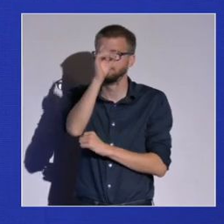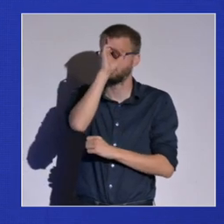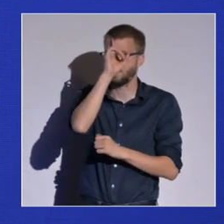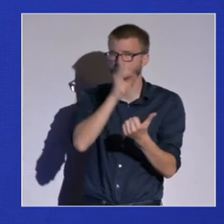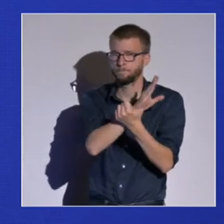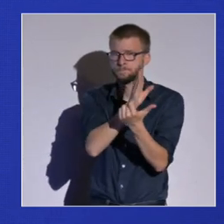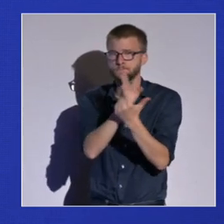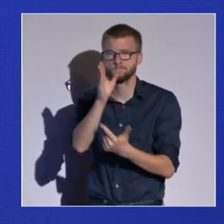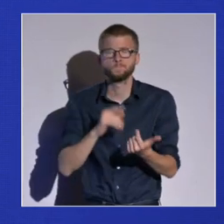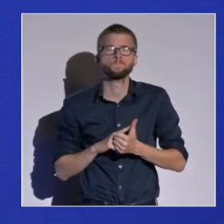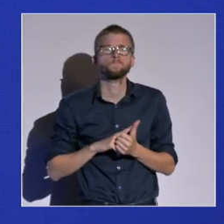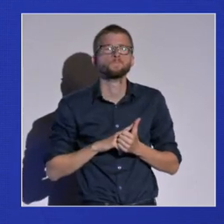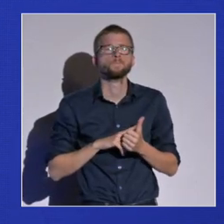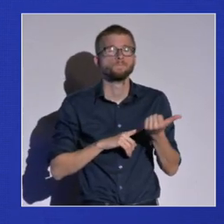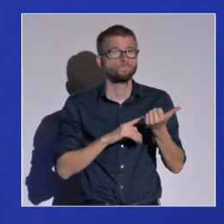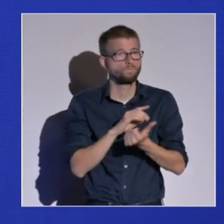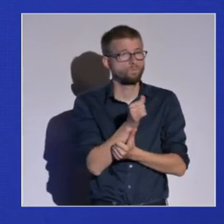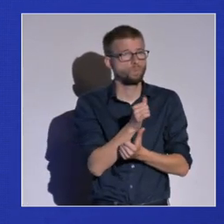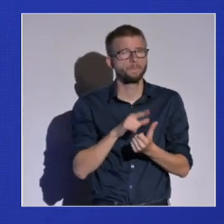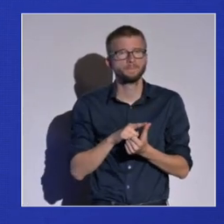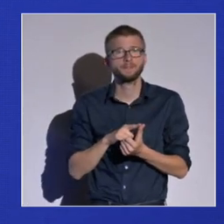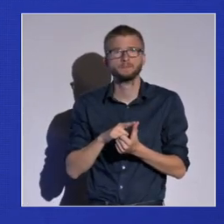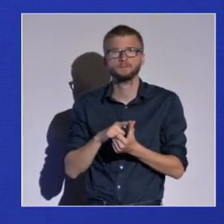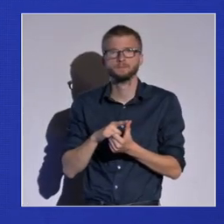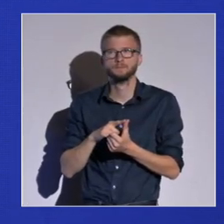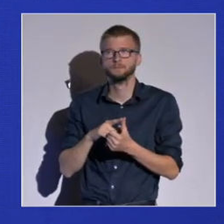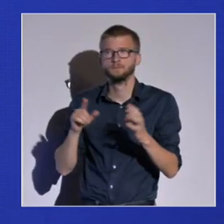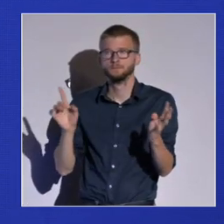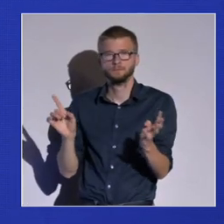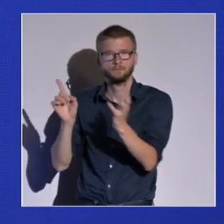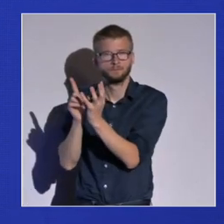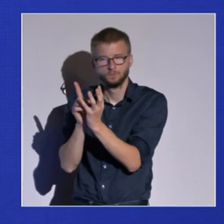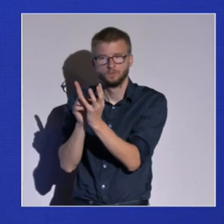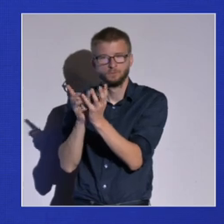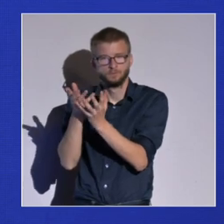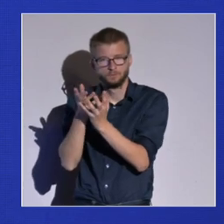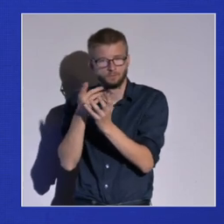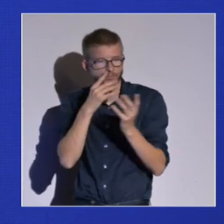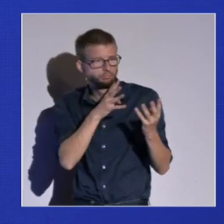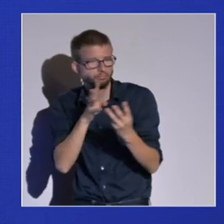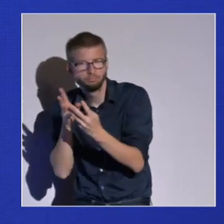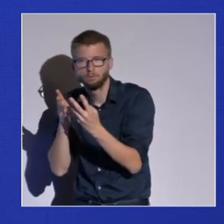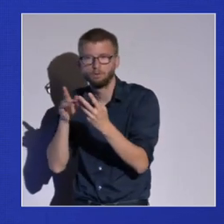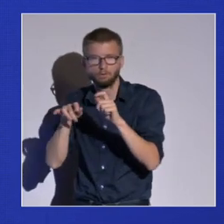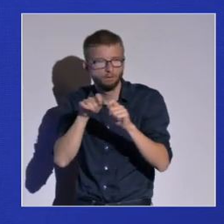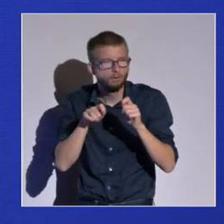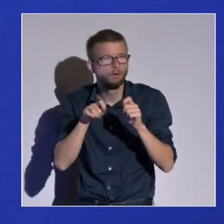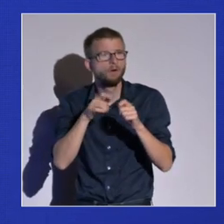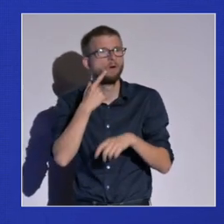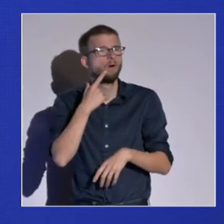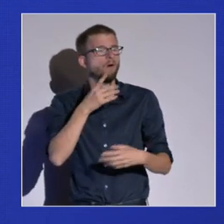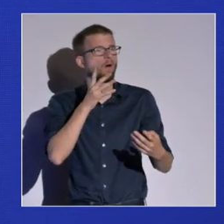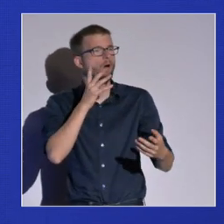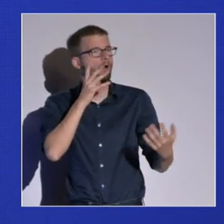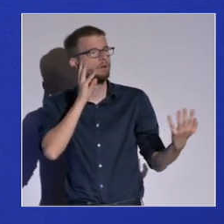la première c'est que ils se sont découverts entre eux ils se connaissaient pas ils